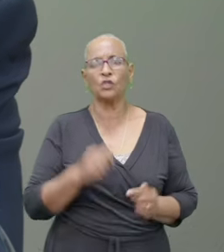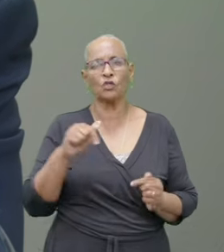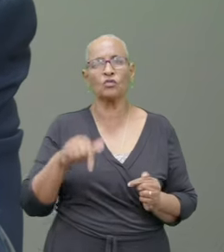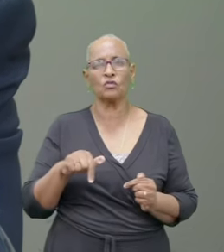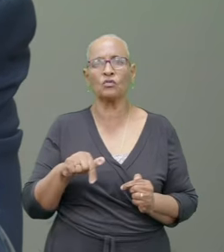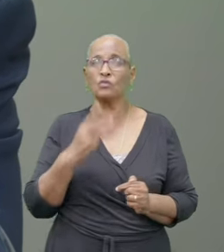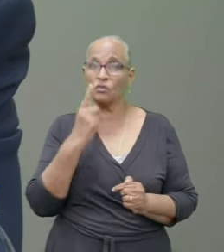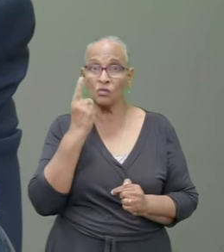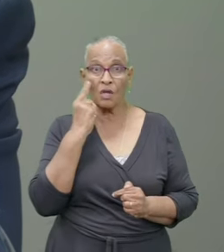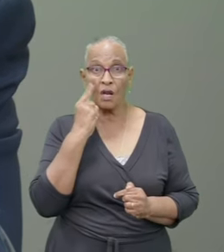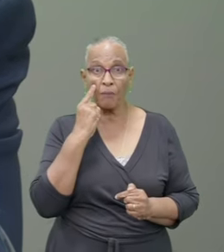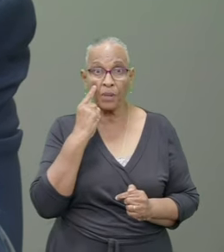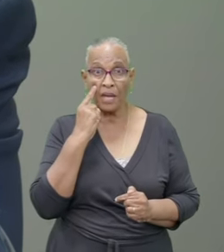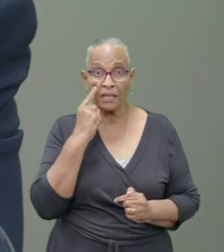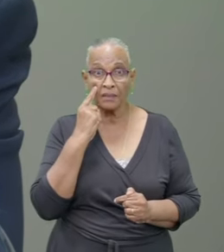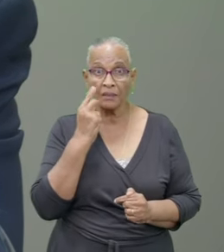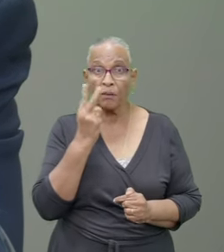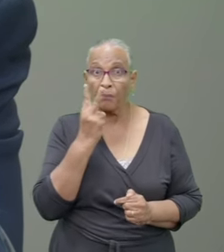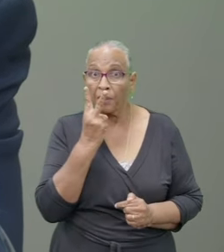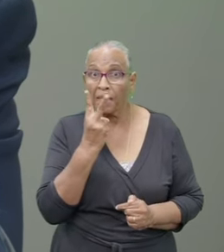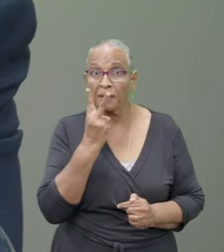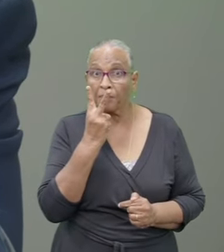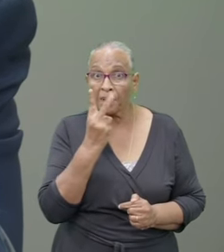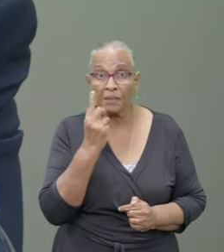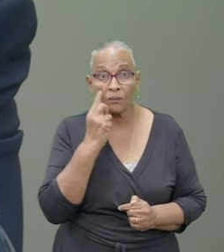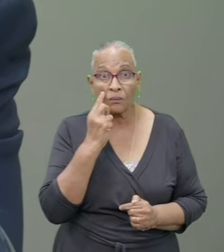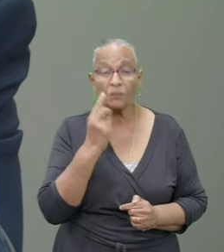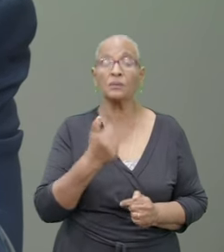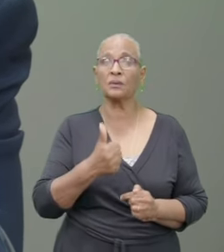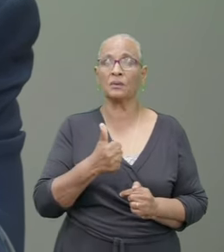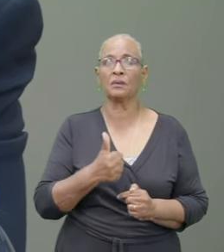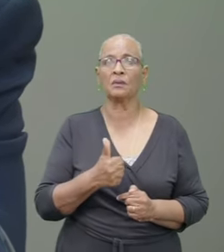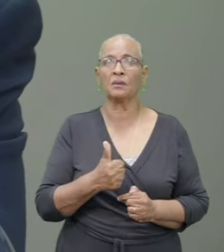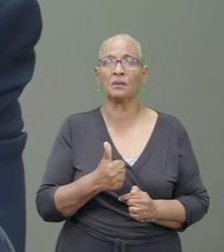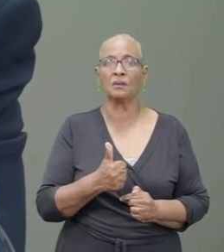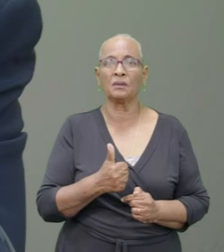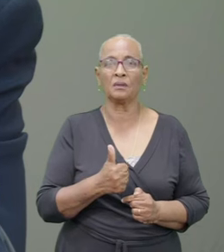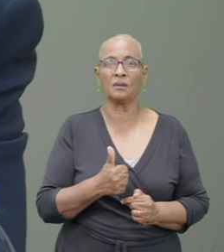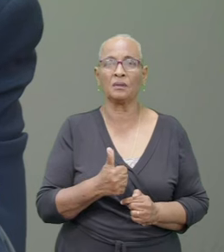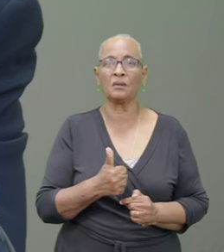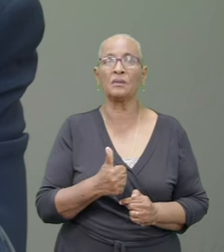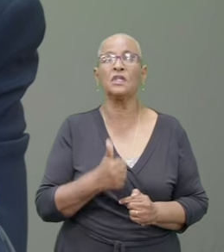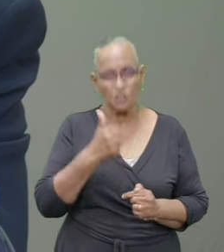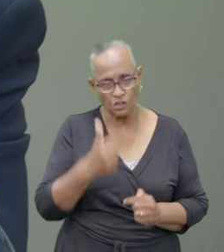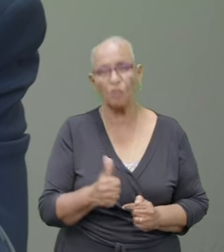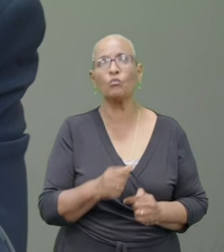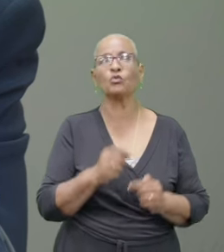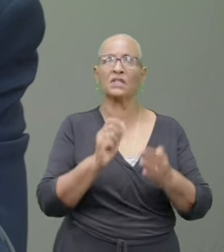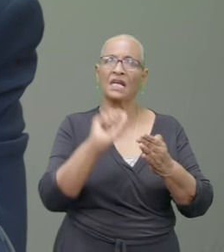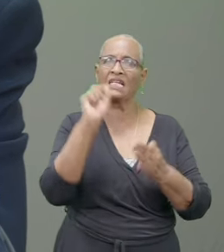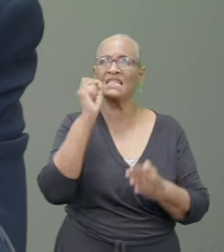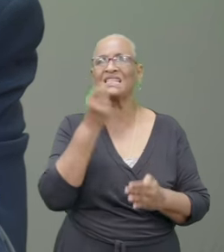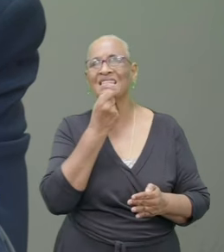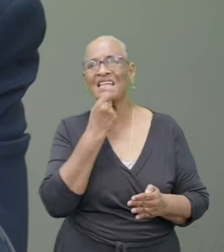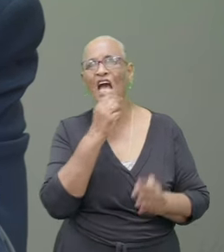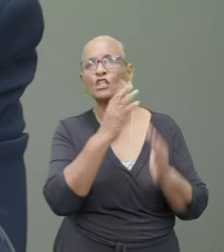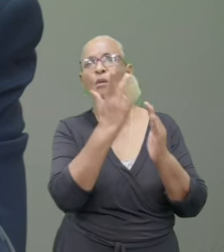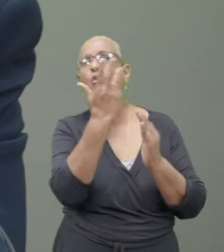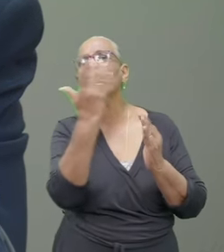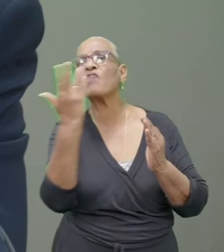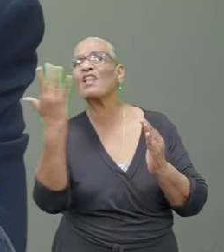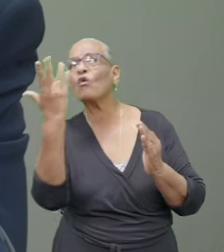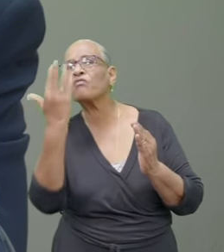Nauwlettend in de gaten houden. Ik heb net gezegd, je moet data hebben en statistieken. Als je beleid wil